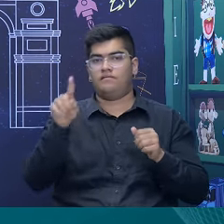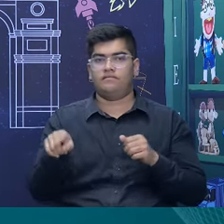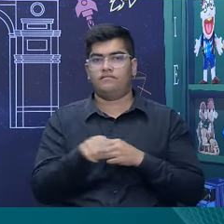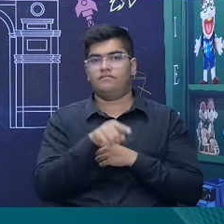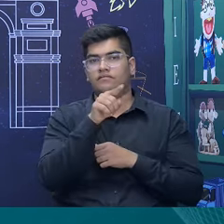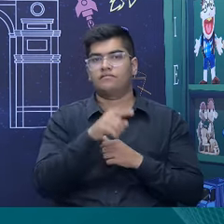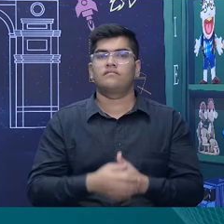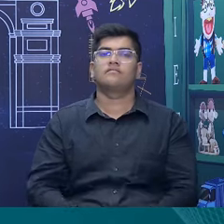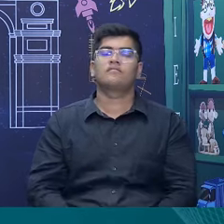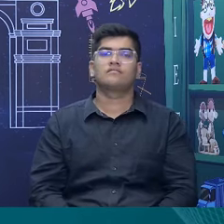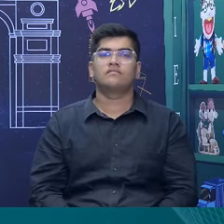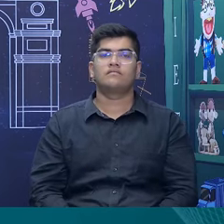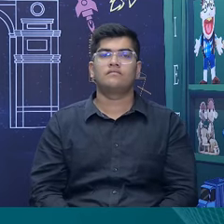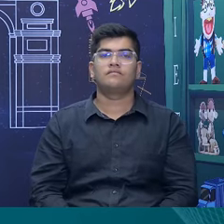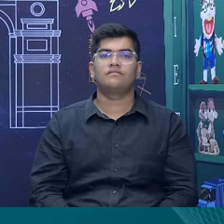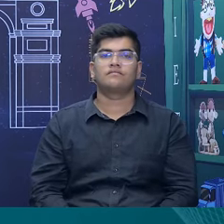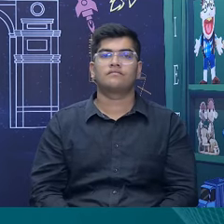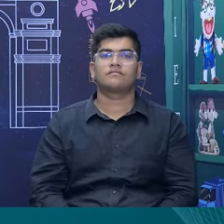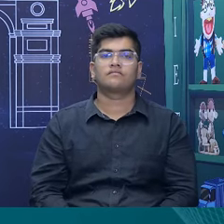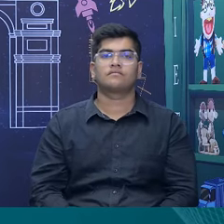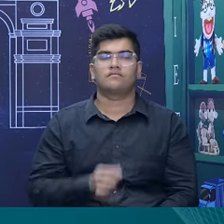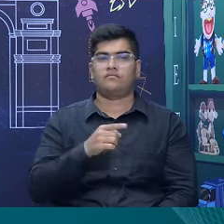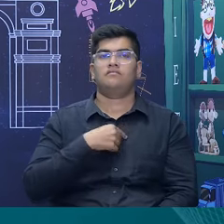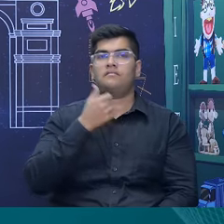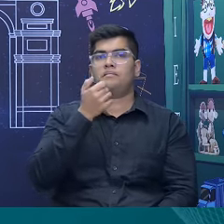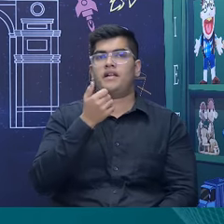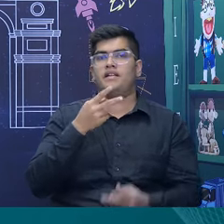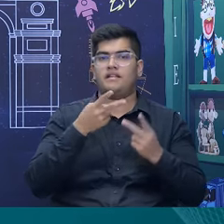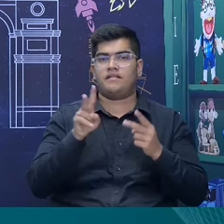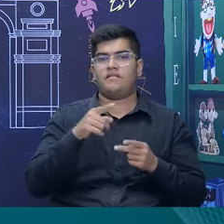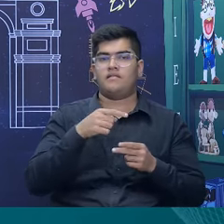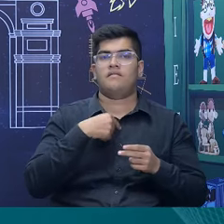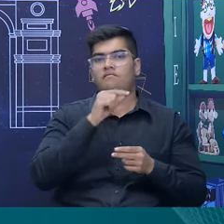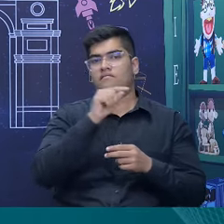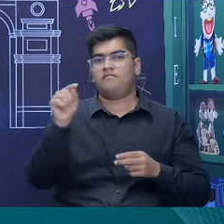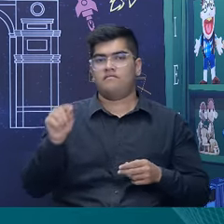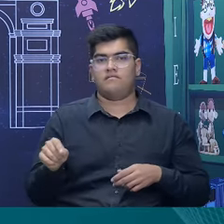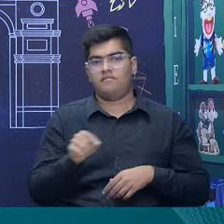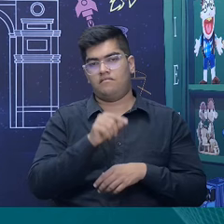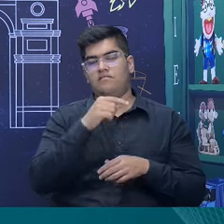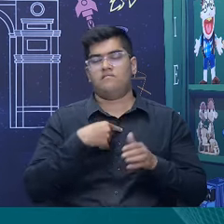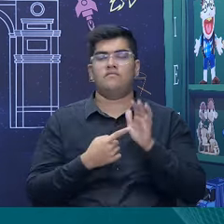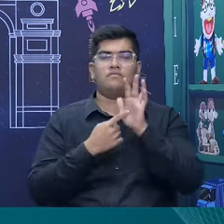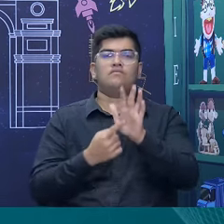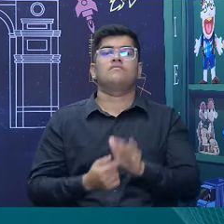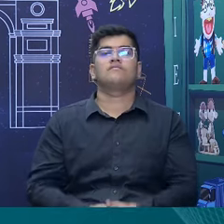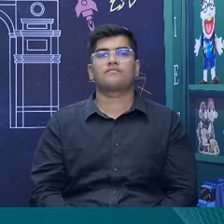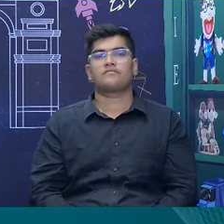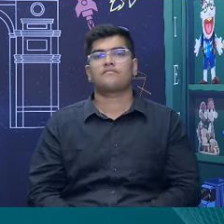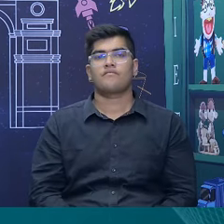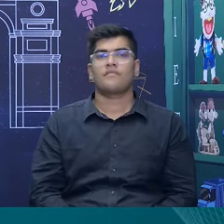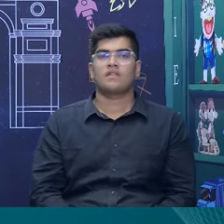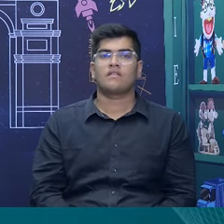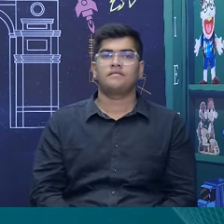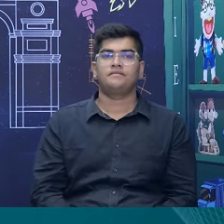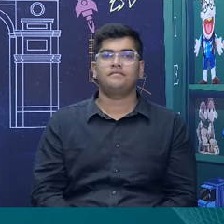इसने जितना भी स्थान घेरा मैं दूसरे कलर के मार्कर से आपको यह पिंक कलर का जो मार्कर है इससे इसका एरिया यहां पर